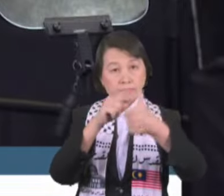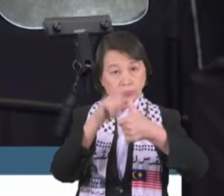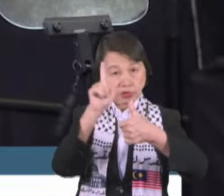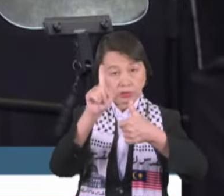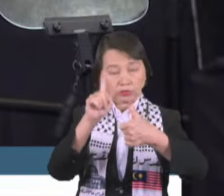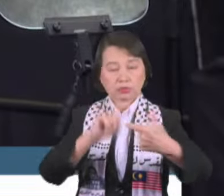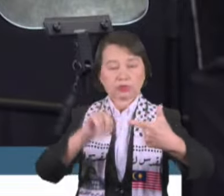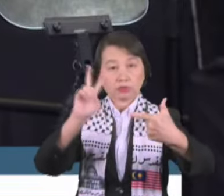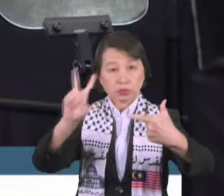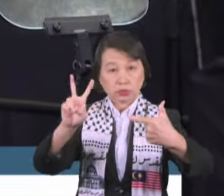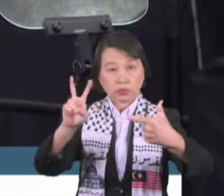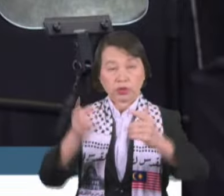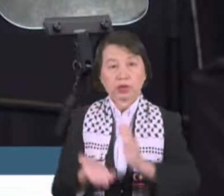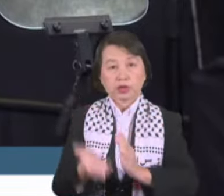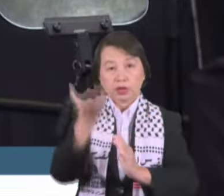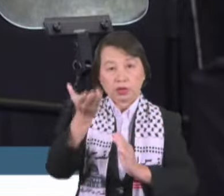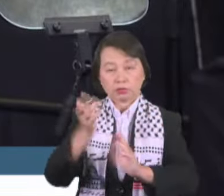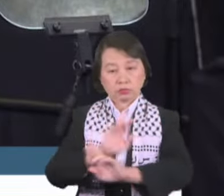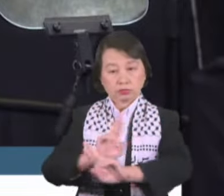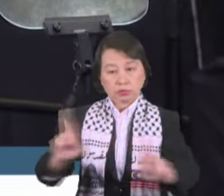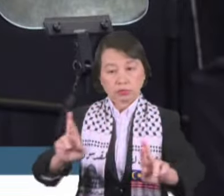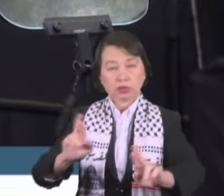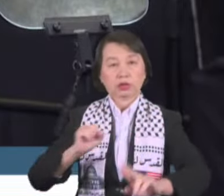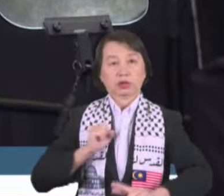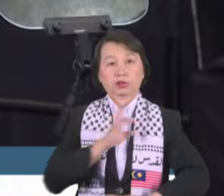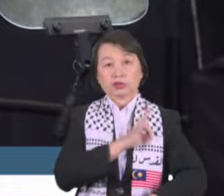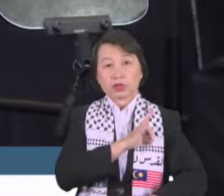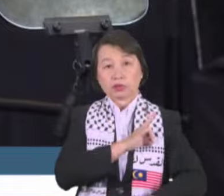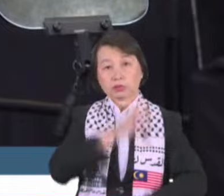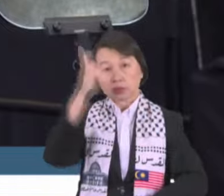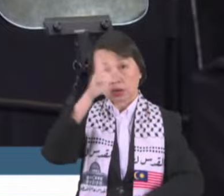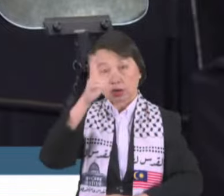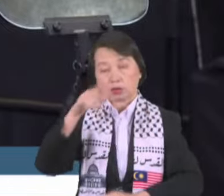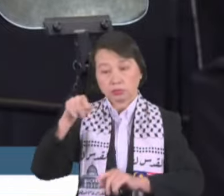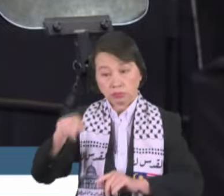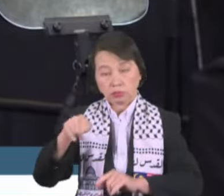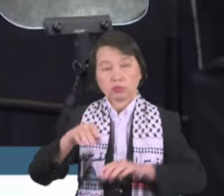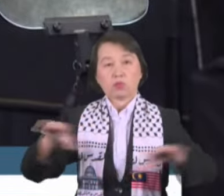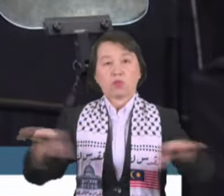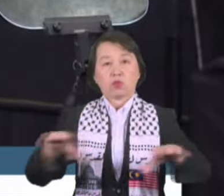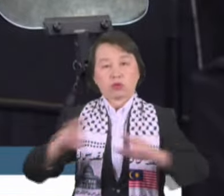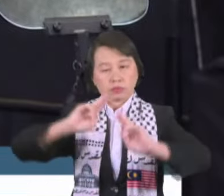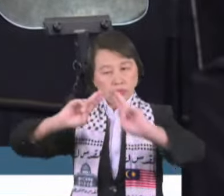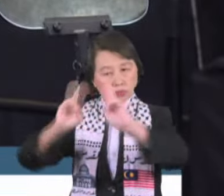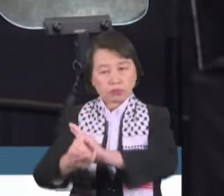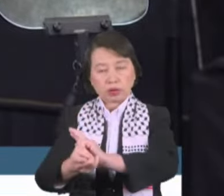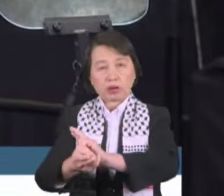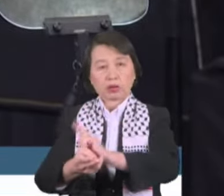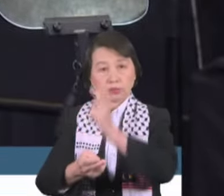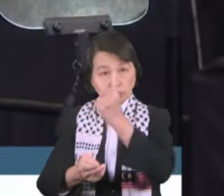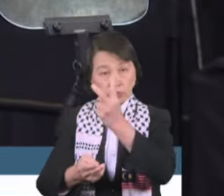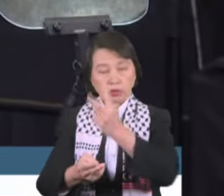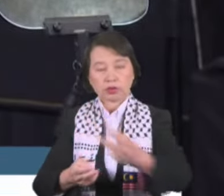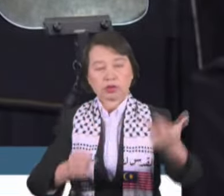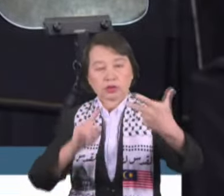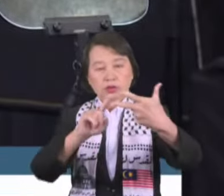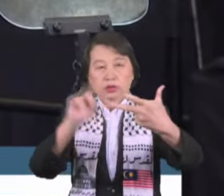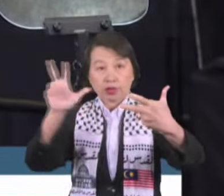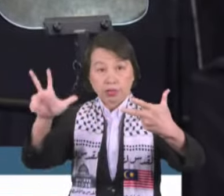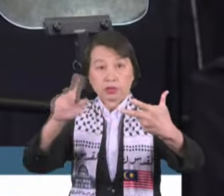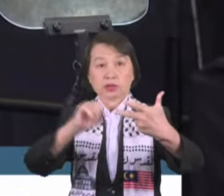Kedua, meningkatkan kesediaan penjawat awam dalam melaksanakan perubahan. Dan